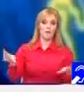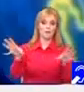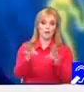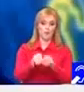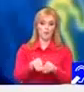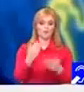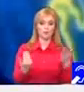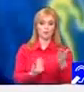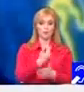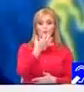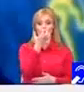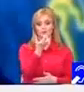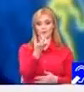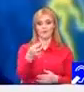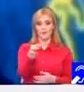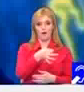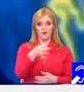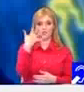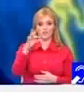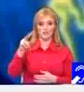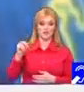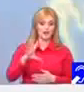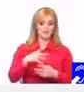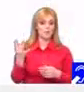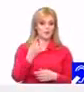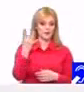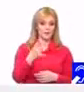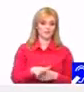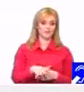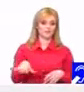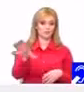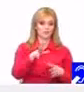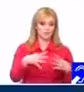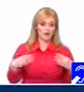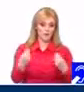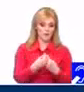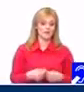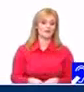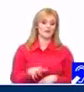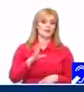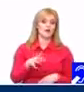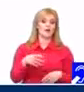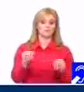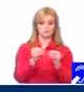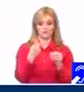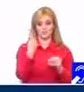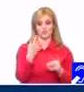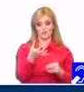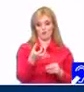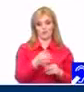împreună pe o nouă monedă de 5 lire. Este pentru prima dată când efigiile monarhului și succesorilor la tron apar pe aceeași